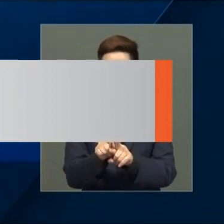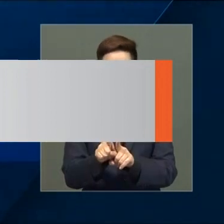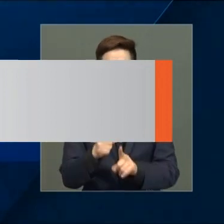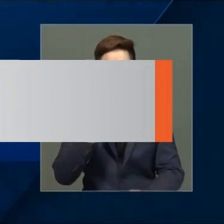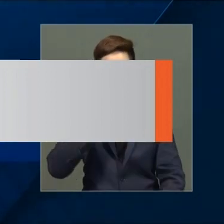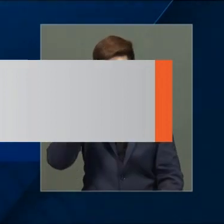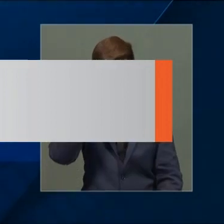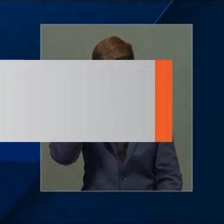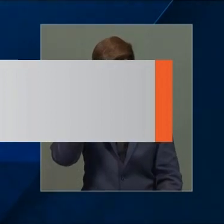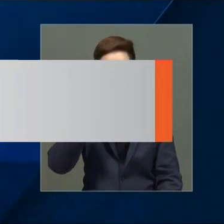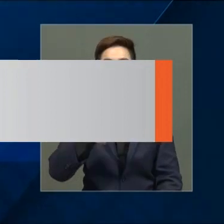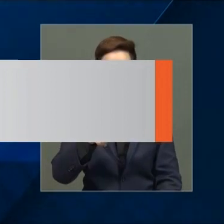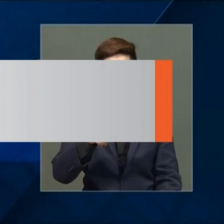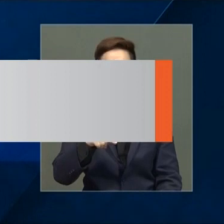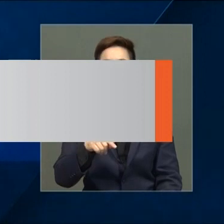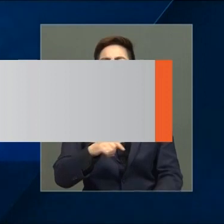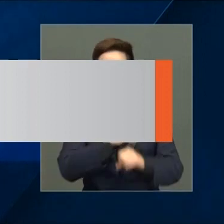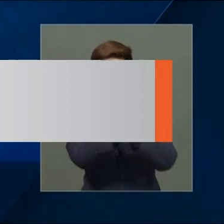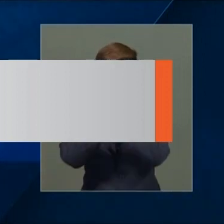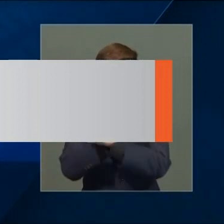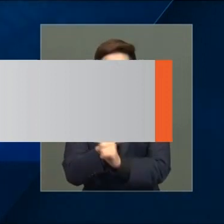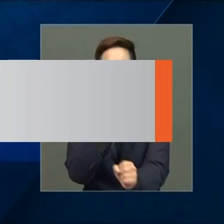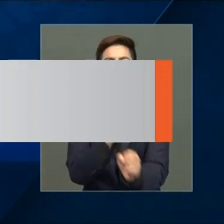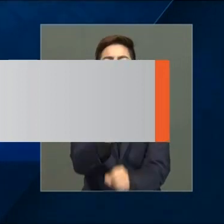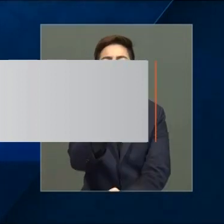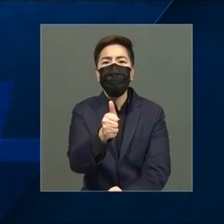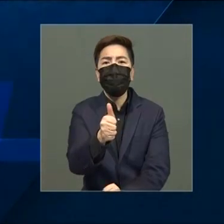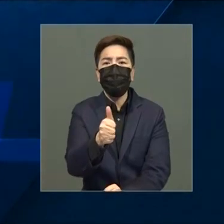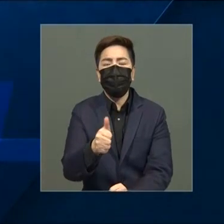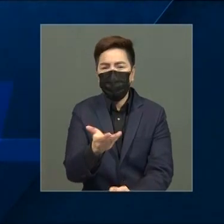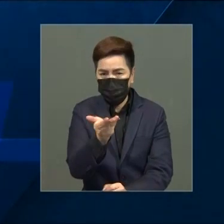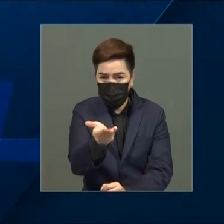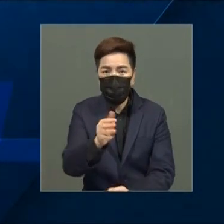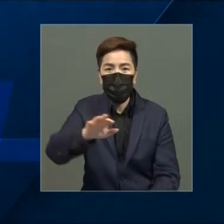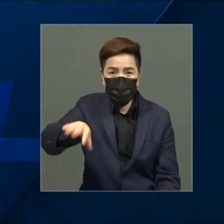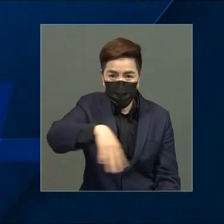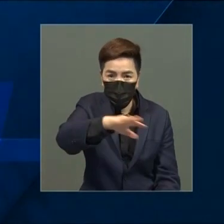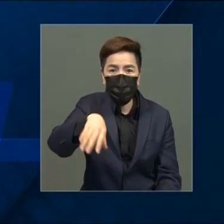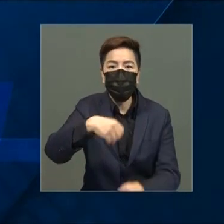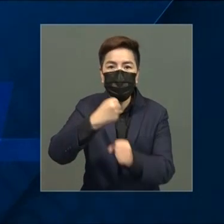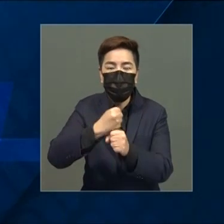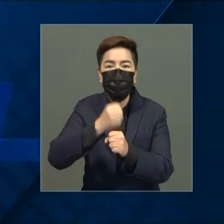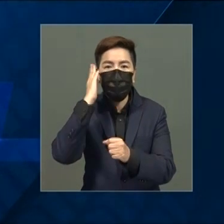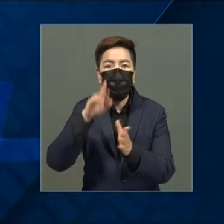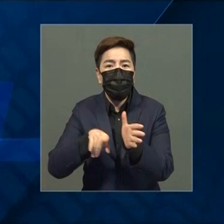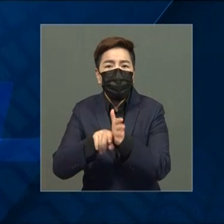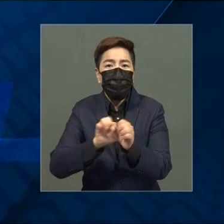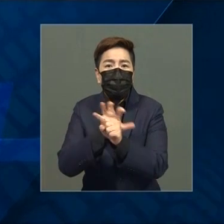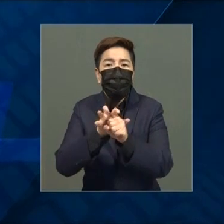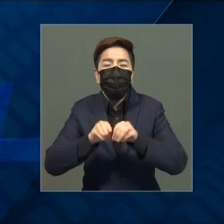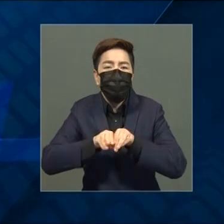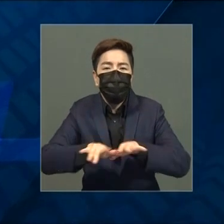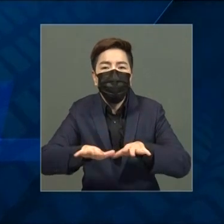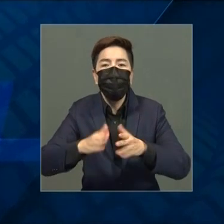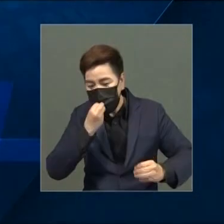ทราบว่าเป็นเรื่องที่สามารถป้องกันได้นะคะแล้วก็ขอให้ปฏิบัตินะคะมันก็จะทำให้ลดการแพร่กระจายของโร